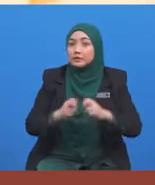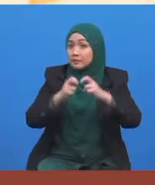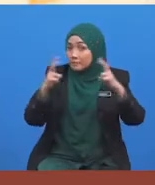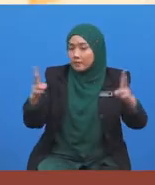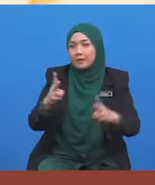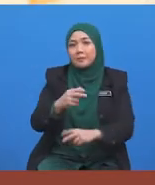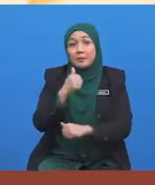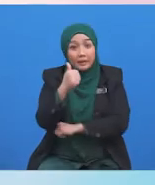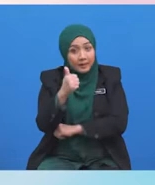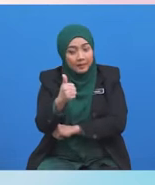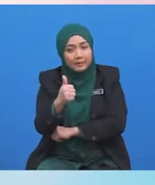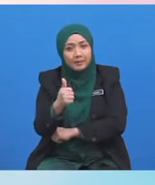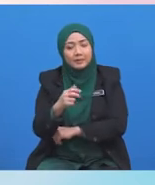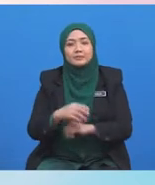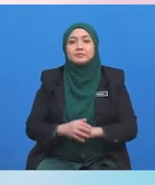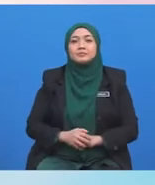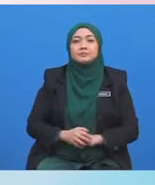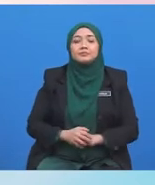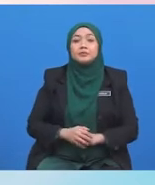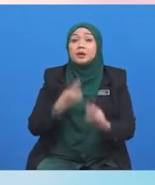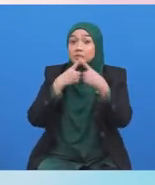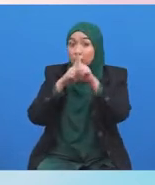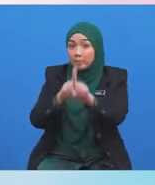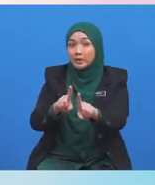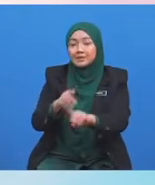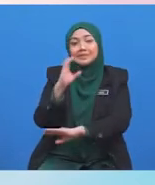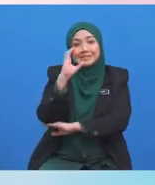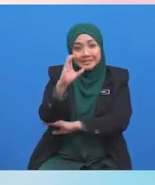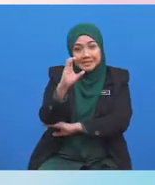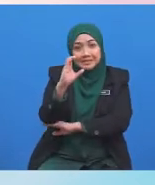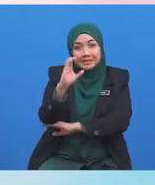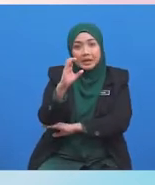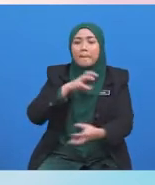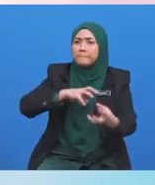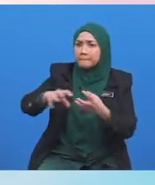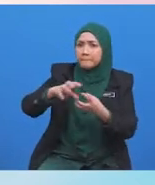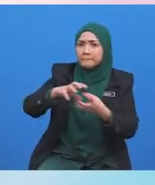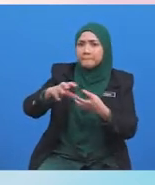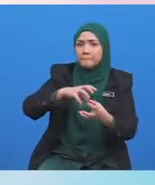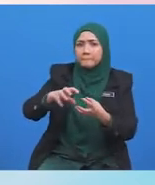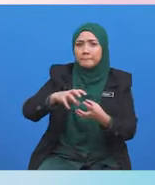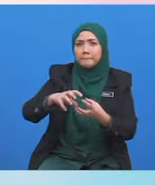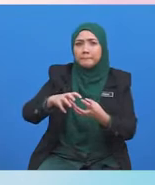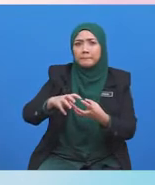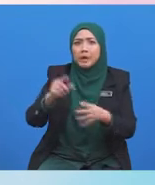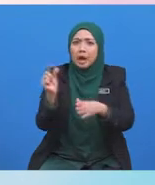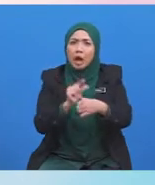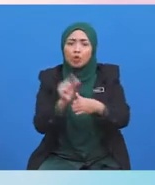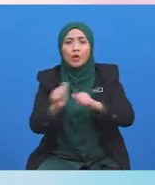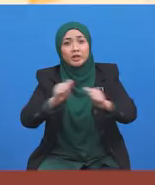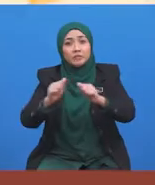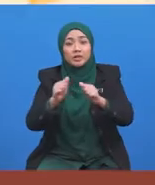Sangat bagus. Tepat sekali. Jawapannya ialah C, iaitu mengganggu aktiviti